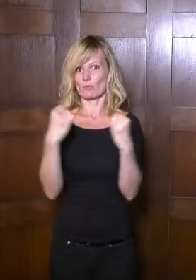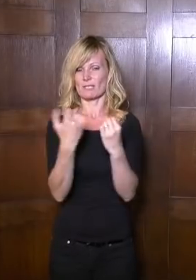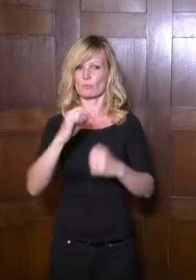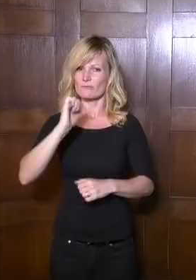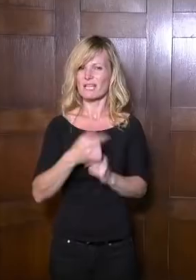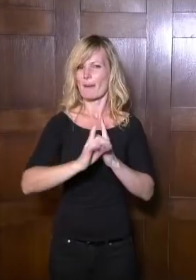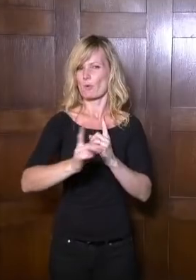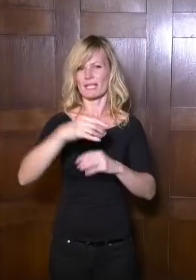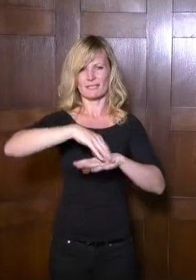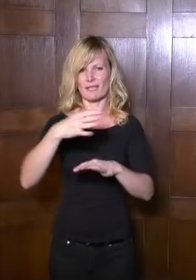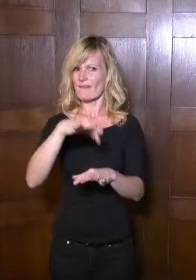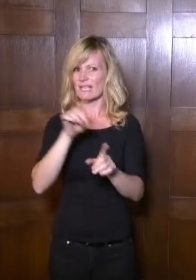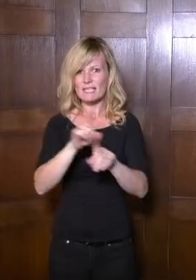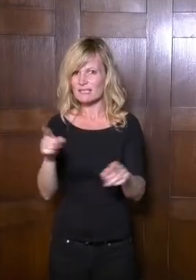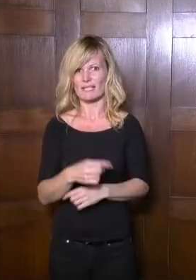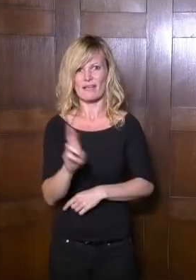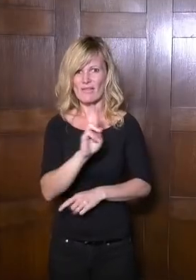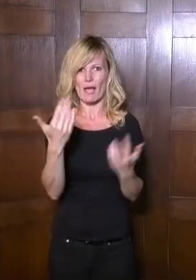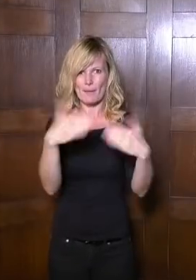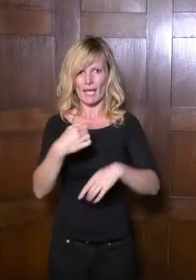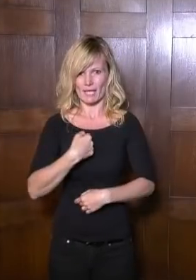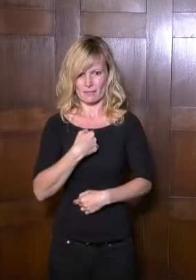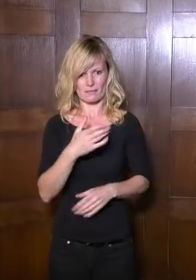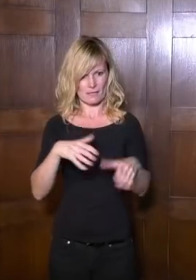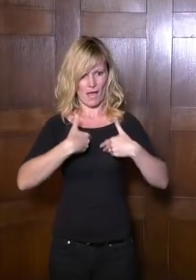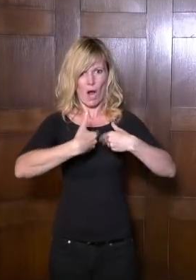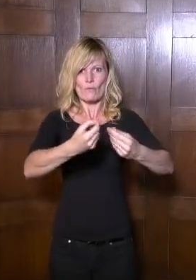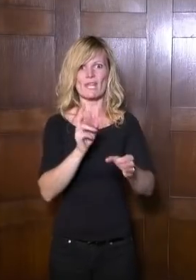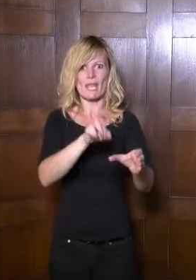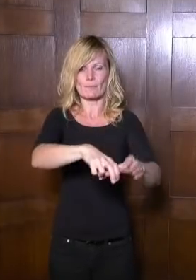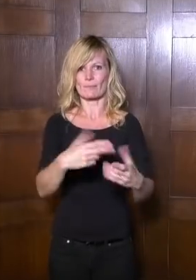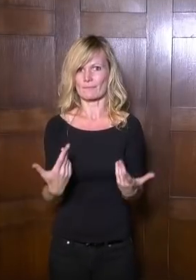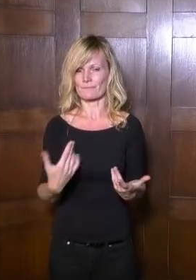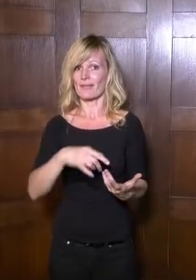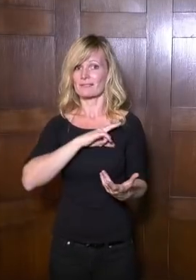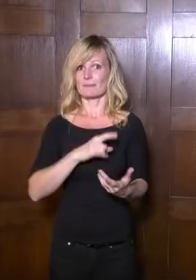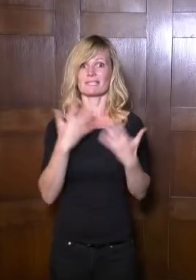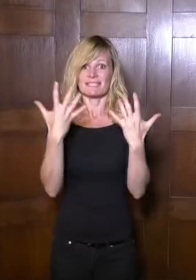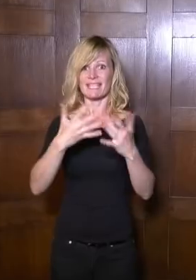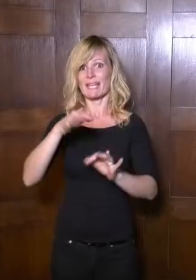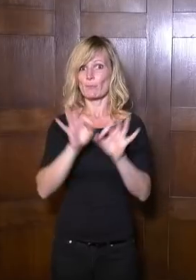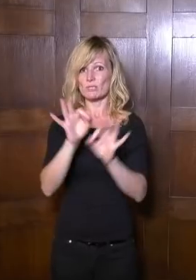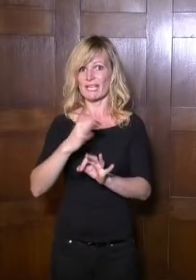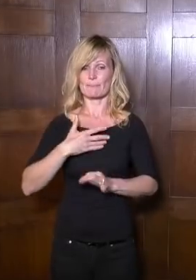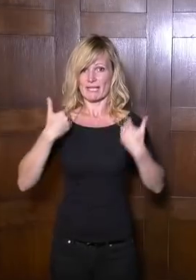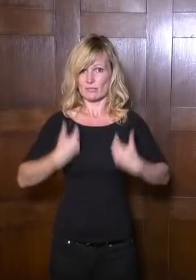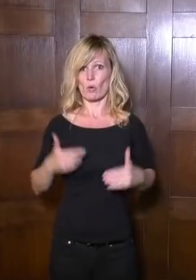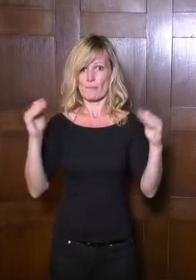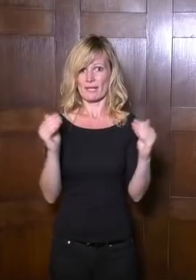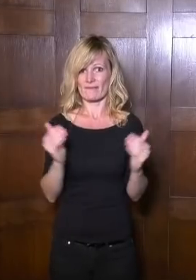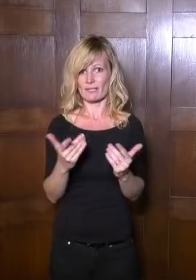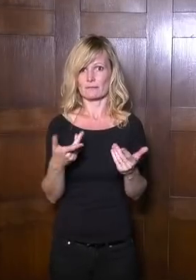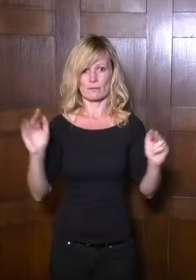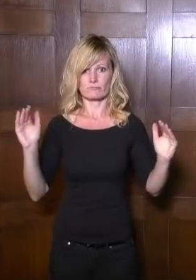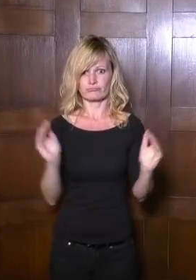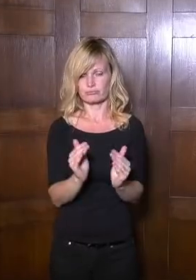findet, die bereit ist, mich aufzunehmen. Ich habe 10% meines Körpergewichts verloren und brauche unbedingt